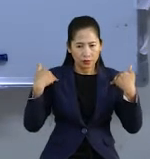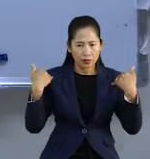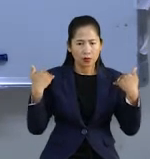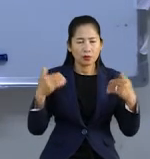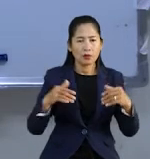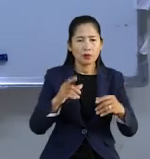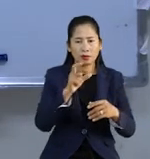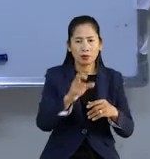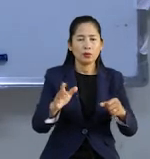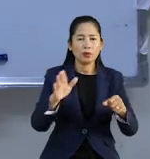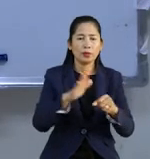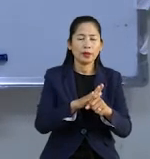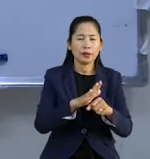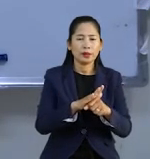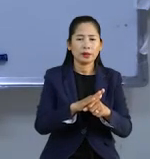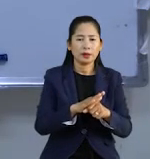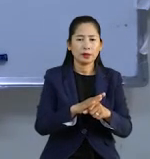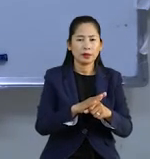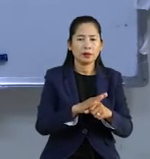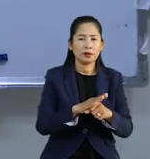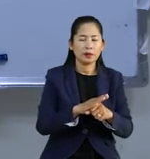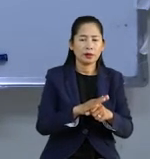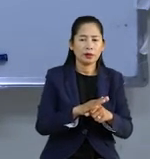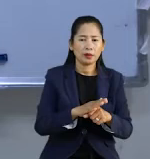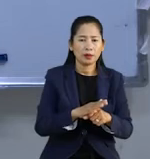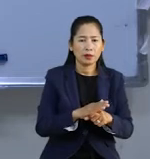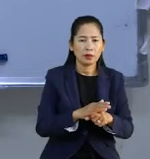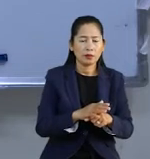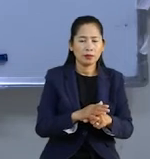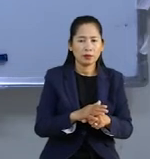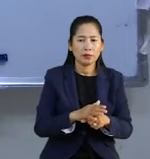มนุษย์เป็นวัยบาดมนุษย์เป็นวัย